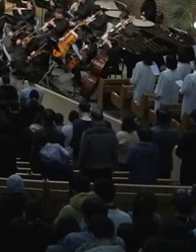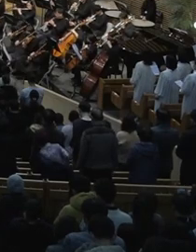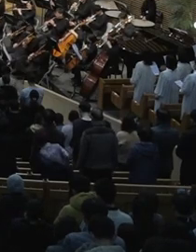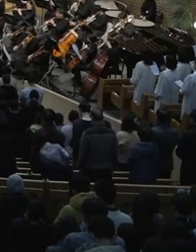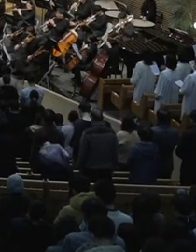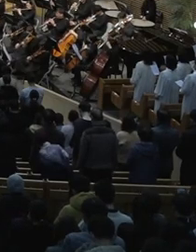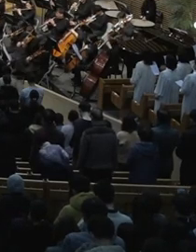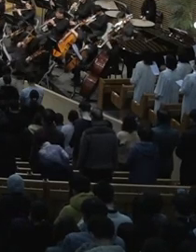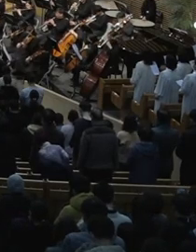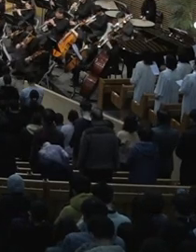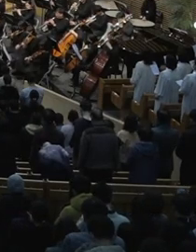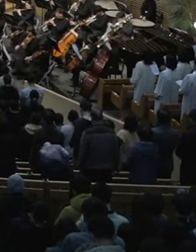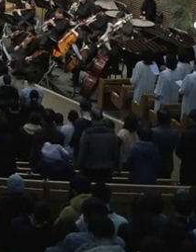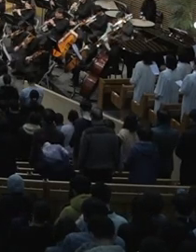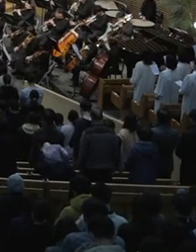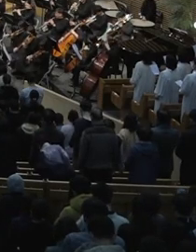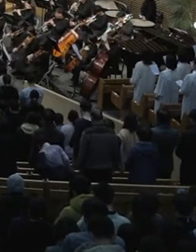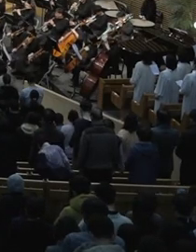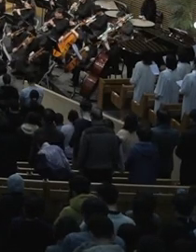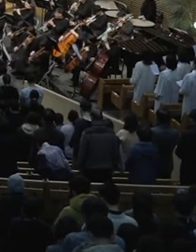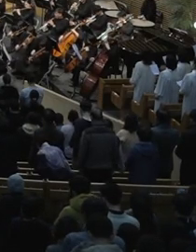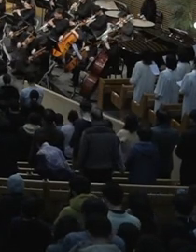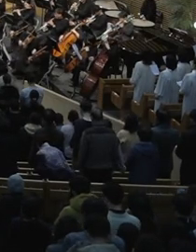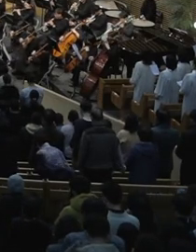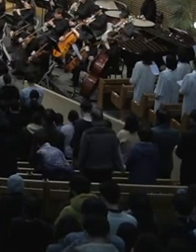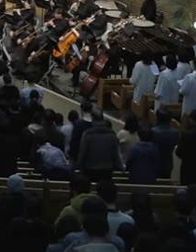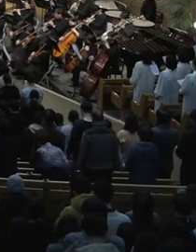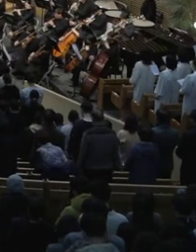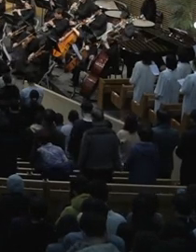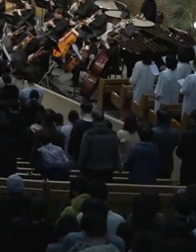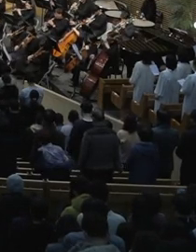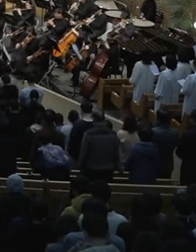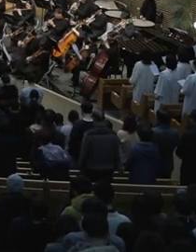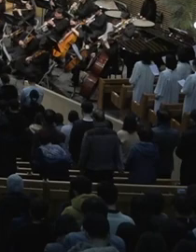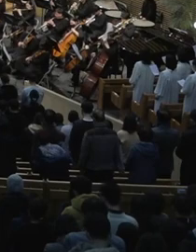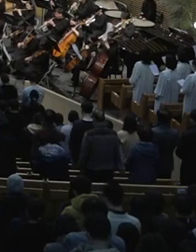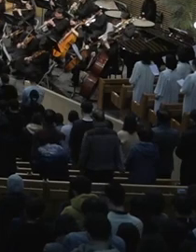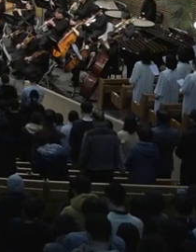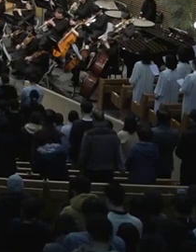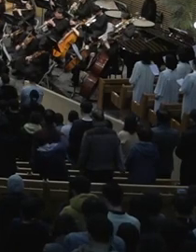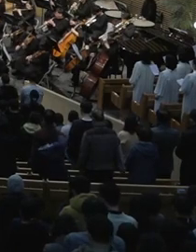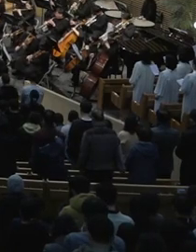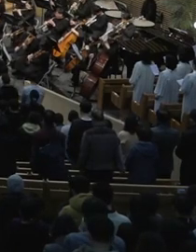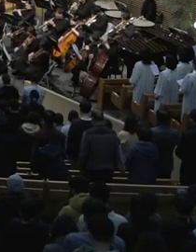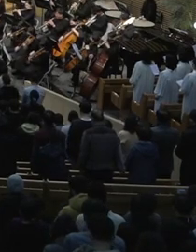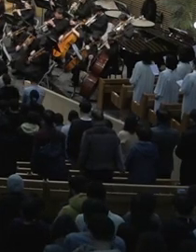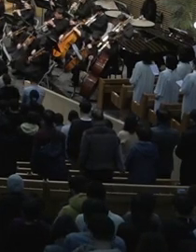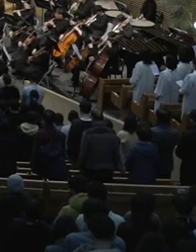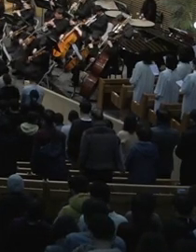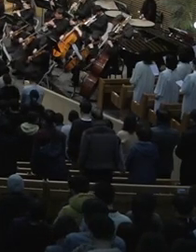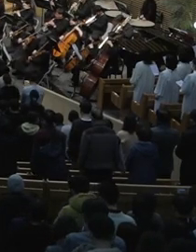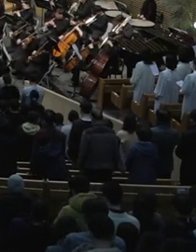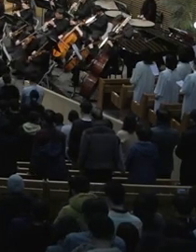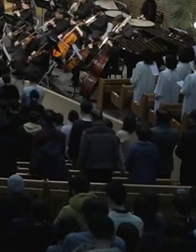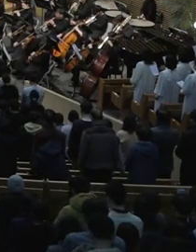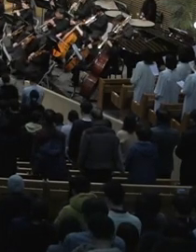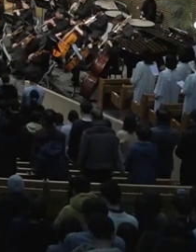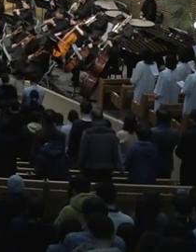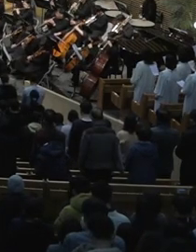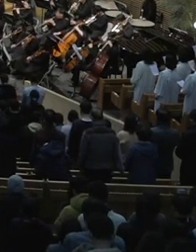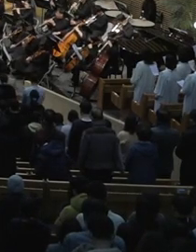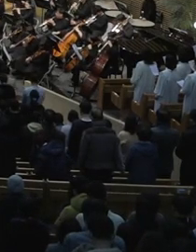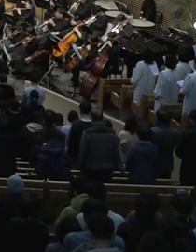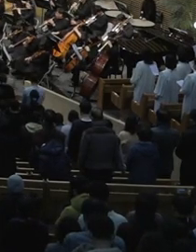주 예수님 더 깊은 은혜로 우리를 인도해 주셔서 성령의 역사하시고 주를 바라보는 눈을 통해